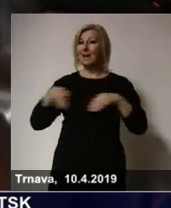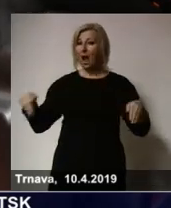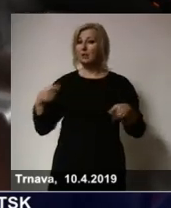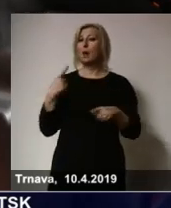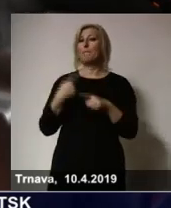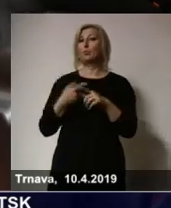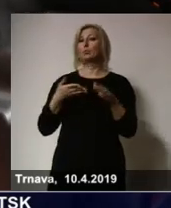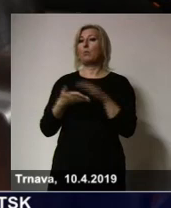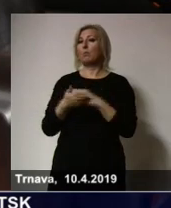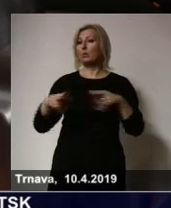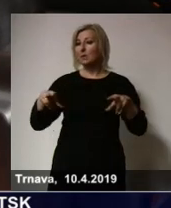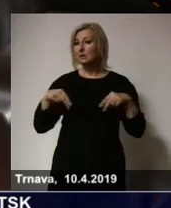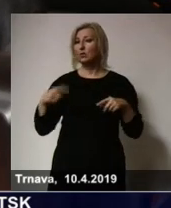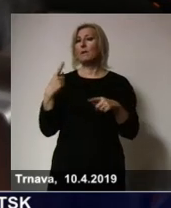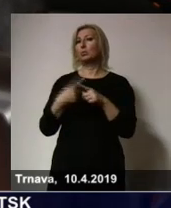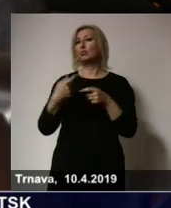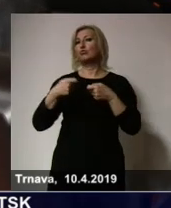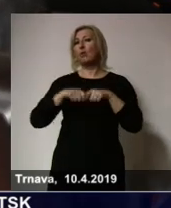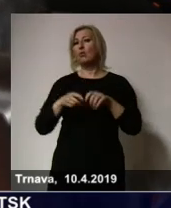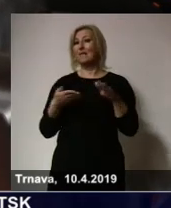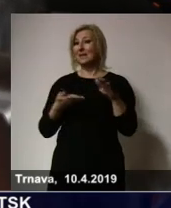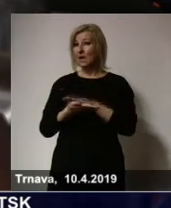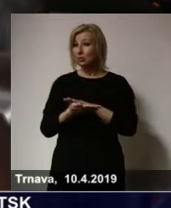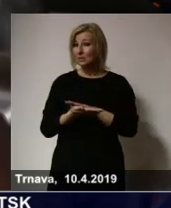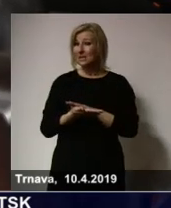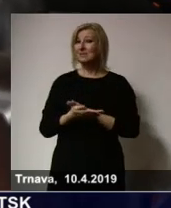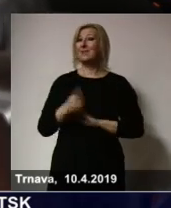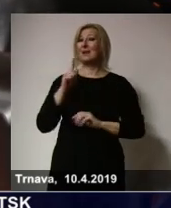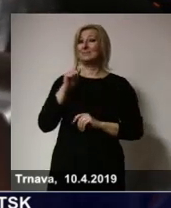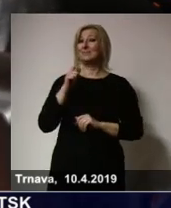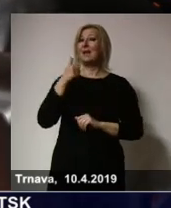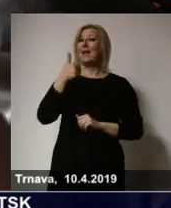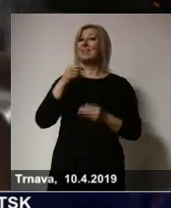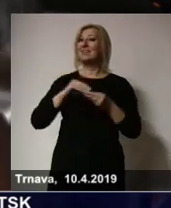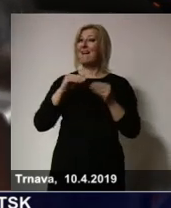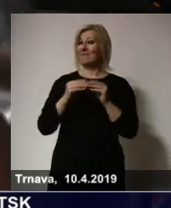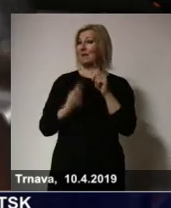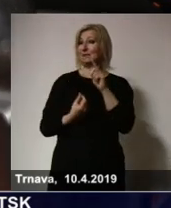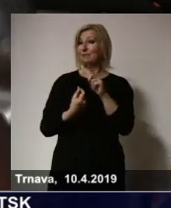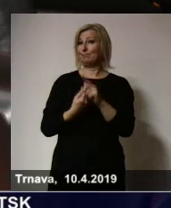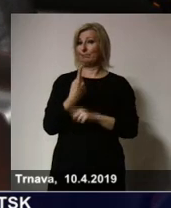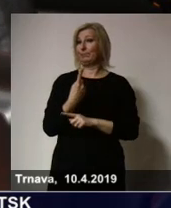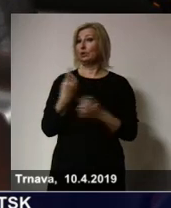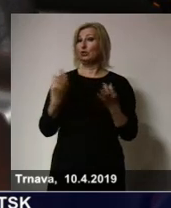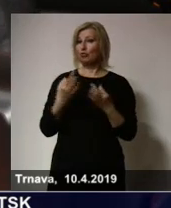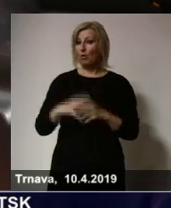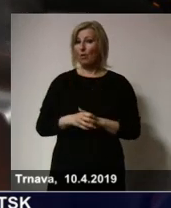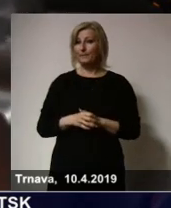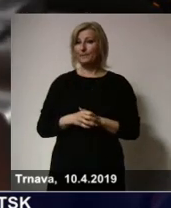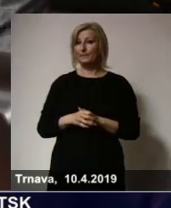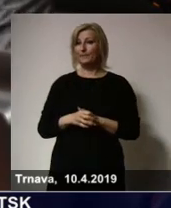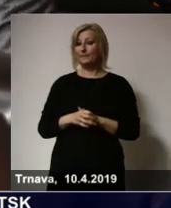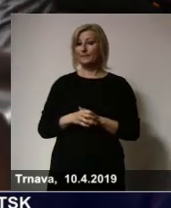podpredsedovia a samozrejme aj všetci členovia zastupiteľstva, vypadlo jeden fakt. Chceli by sme z hľadiska prístupu